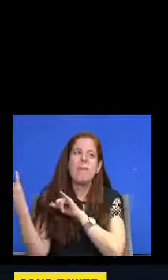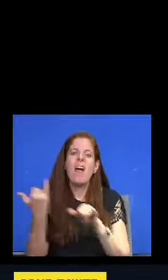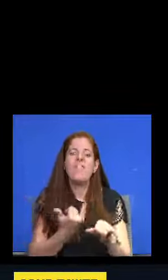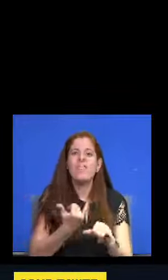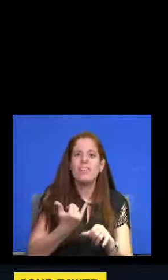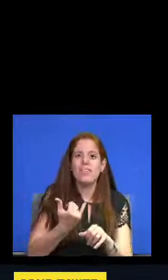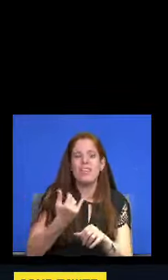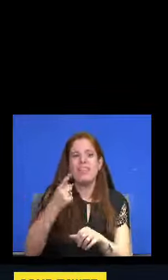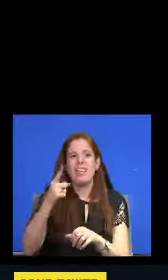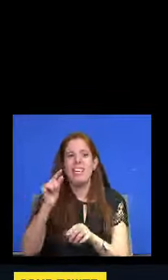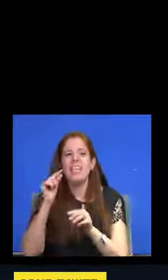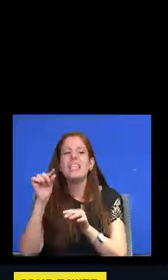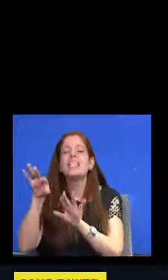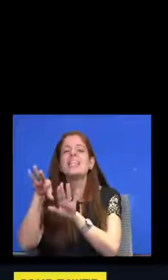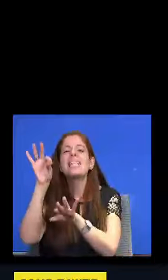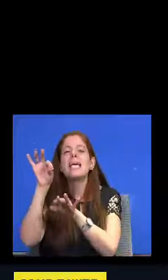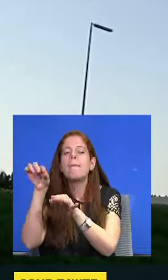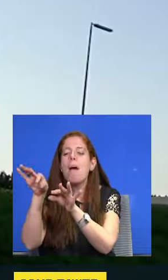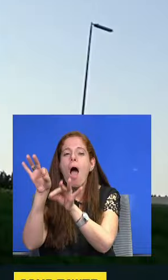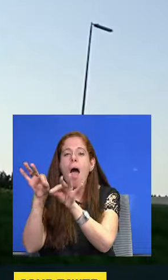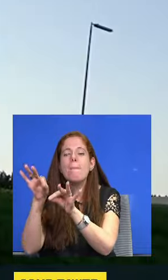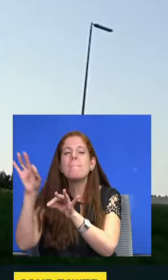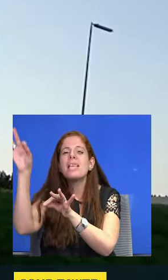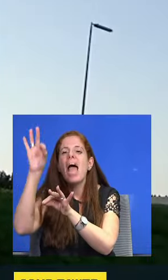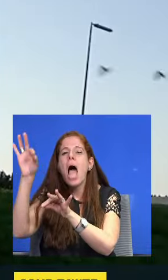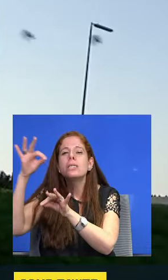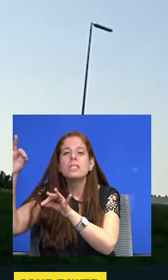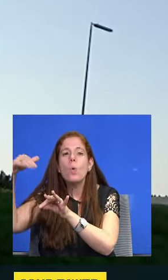to collect a sample from an asteroid.